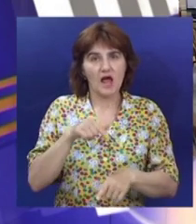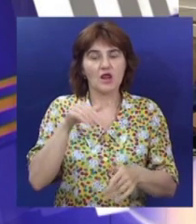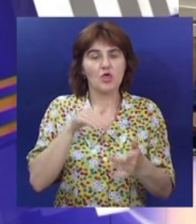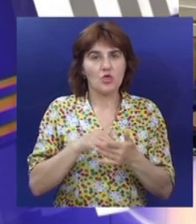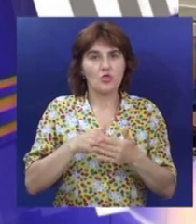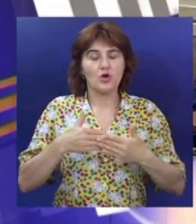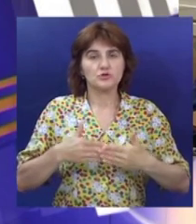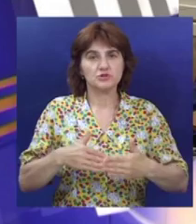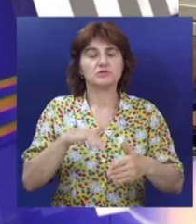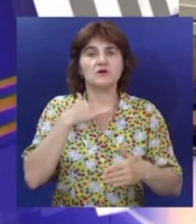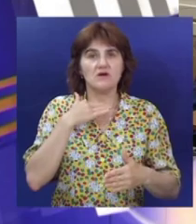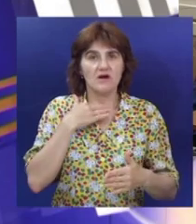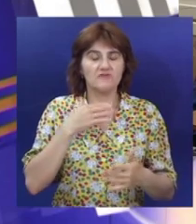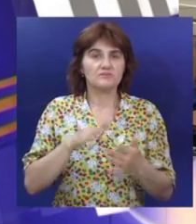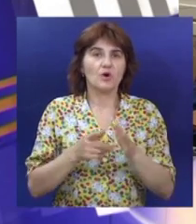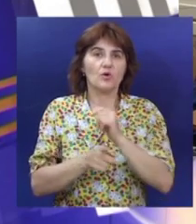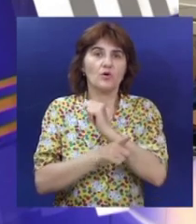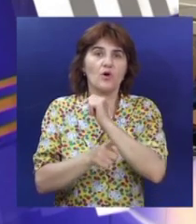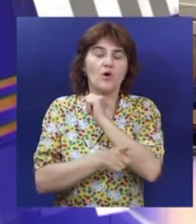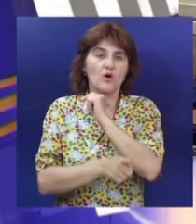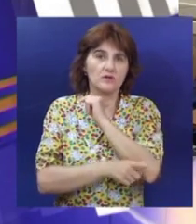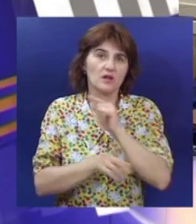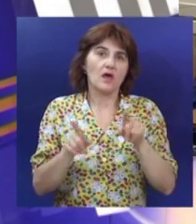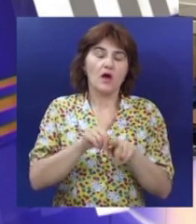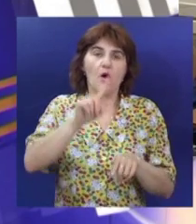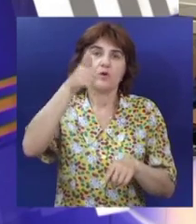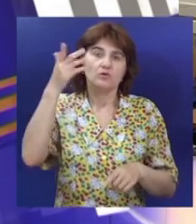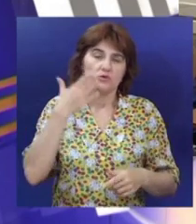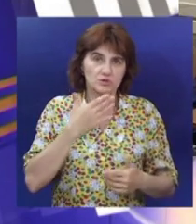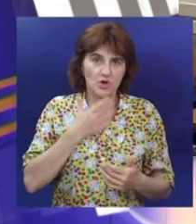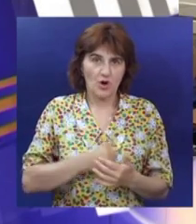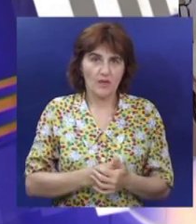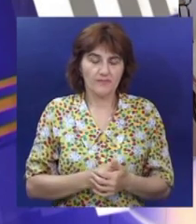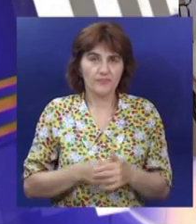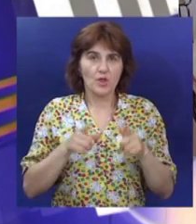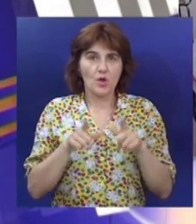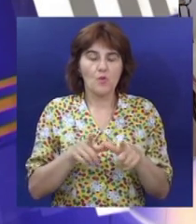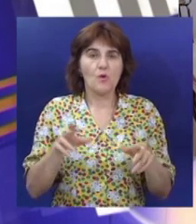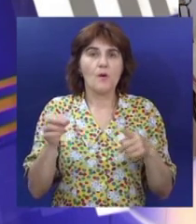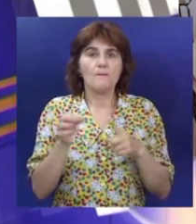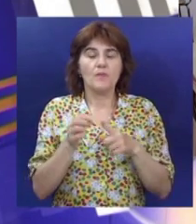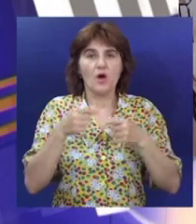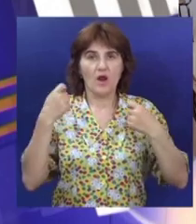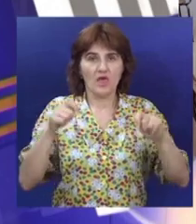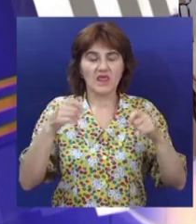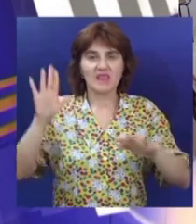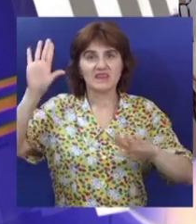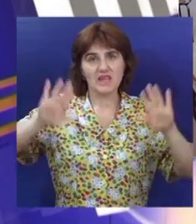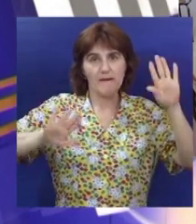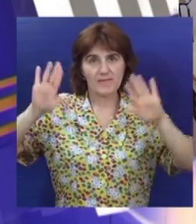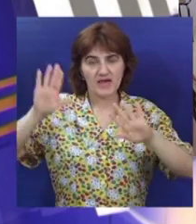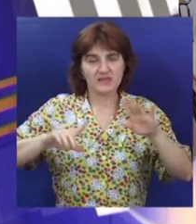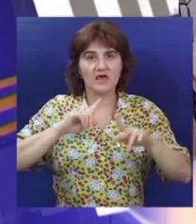taj broj ne ugrožava otvaranje određenih odeljenja kao što je to u drugim školama. U Politehničkoj školi na smeru